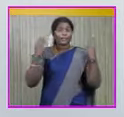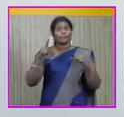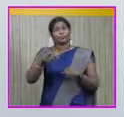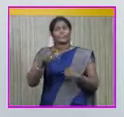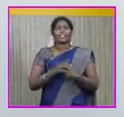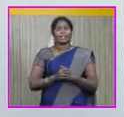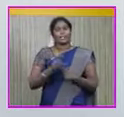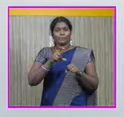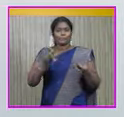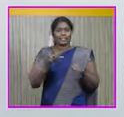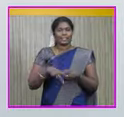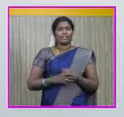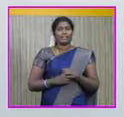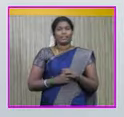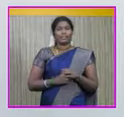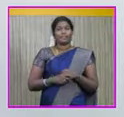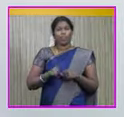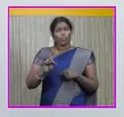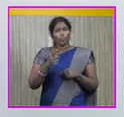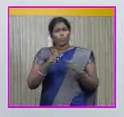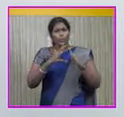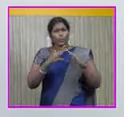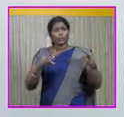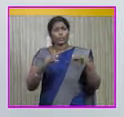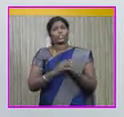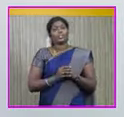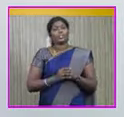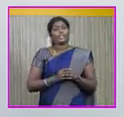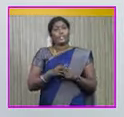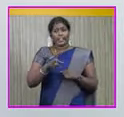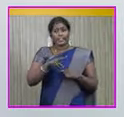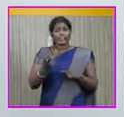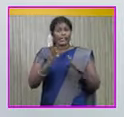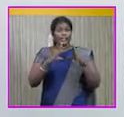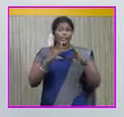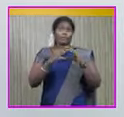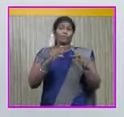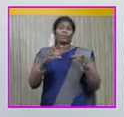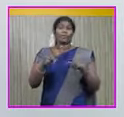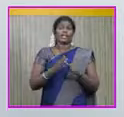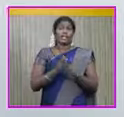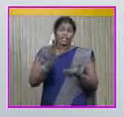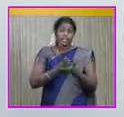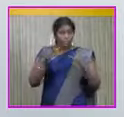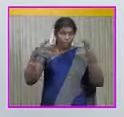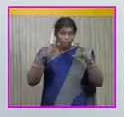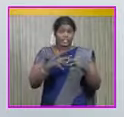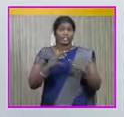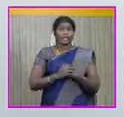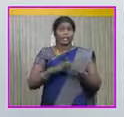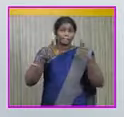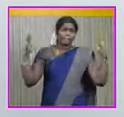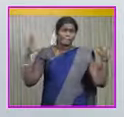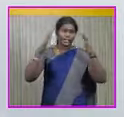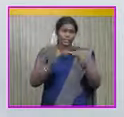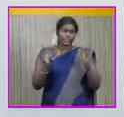முக்கோணம் அப்படின்னு சொல்ல போகிறோம். ஒரே முக்கோணத்தில் இந்த ரெண்டு முக்கோணங்களும் அடங்கி இருக்கின்றன, அதாவது ஒரு பெரிய முக்கோணத்துக்குள்ளே